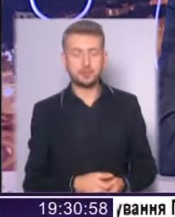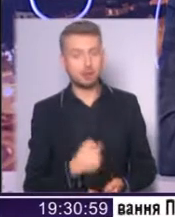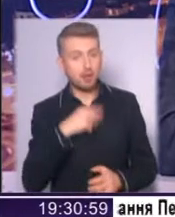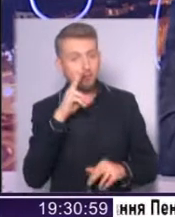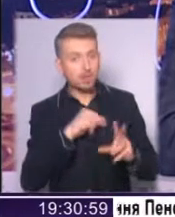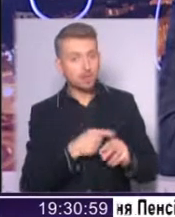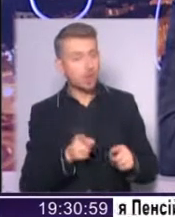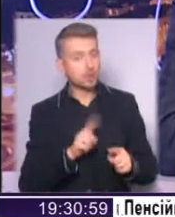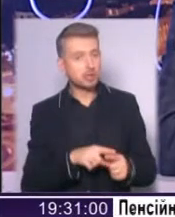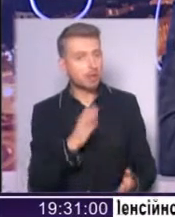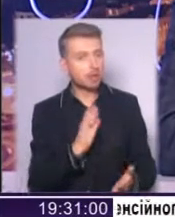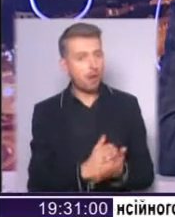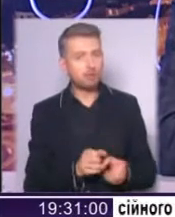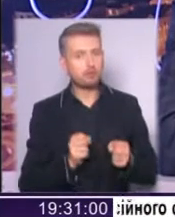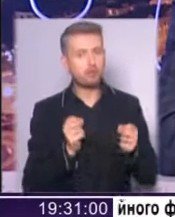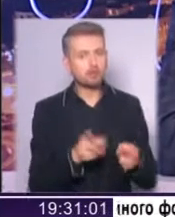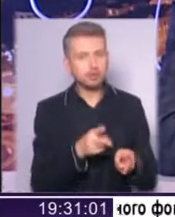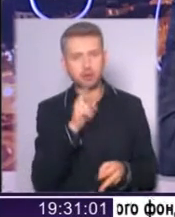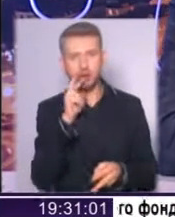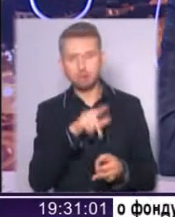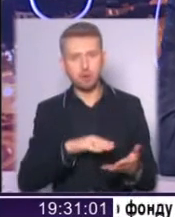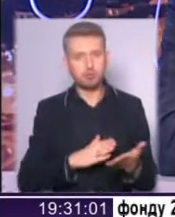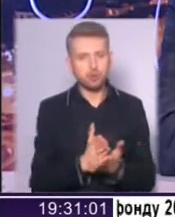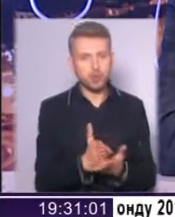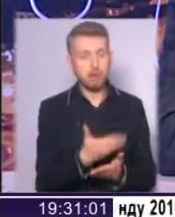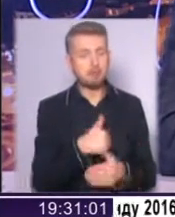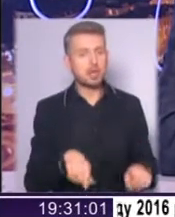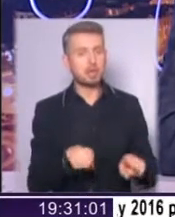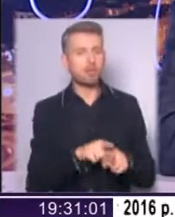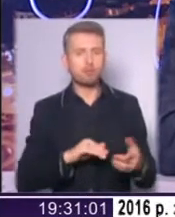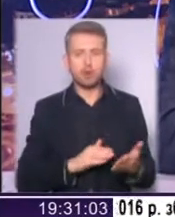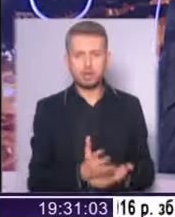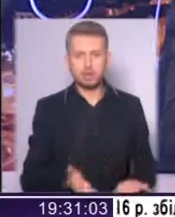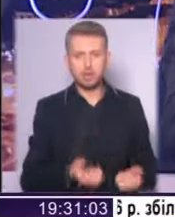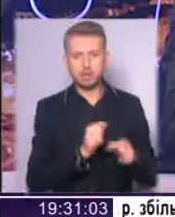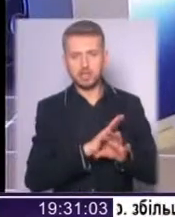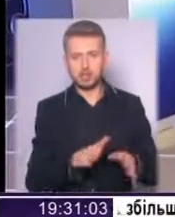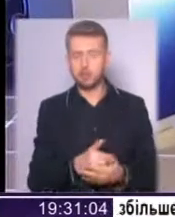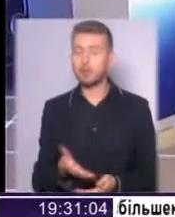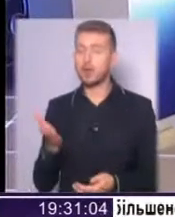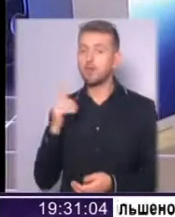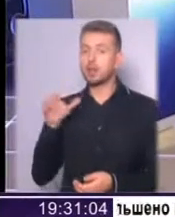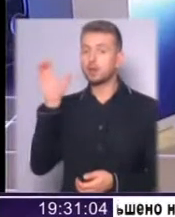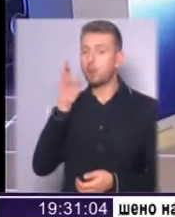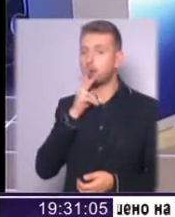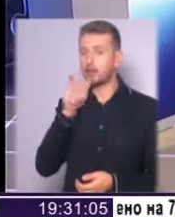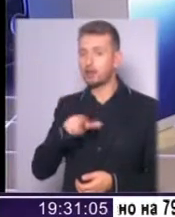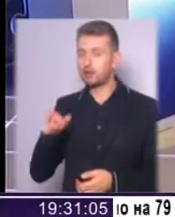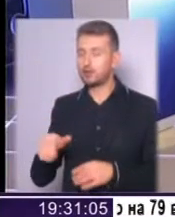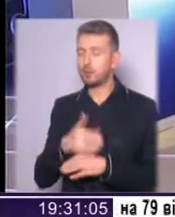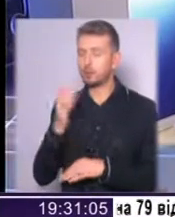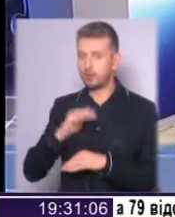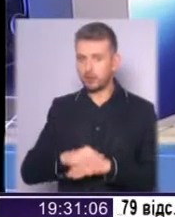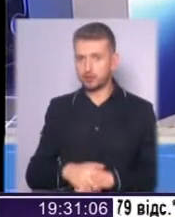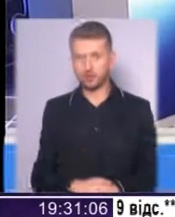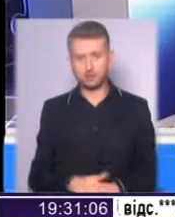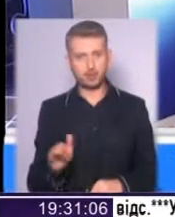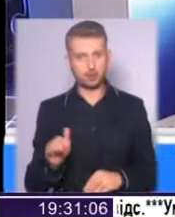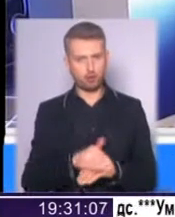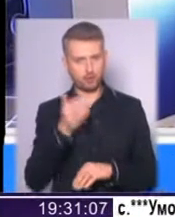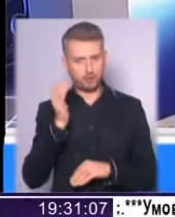а куди ж ділися гроші, випарилися? І тому, звісно, що вони зараз про це розказують, що ніяк по-іншому варіанту ми жити не можемо, ніж